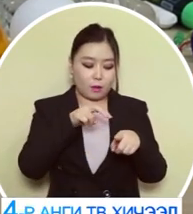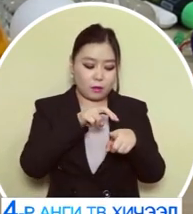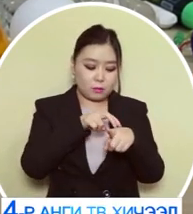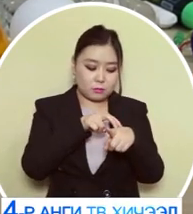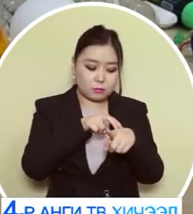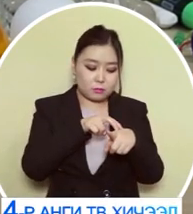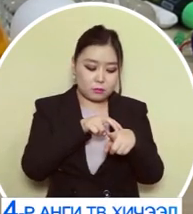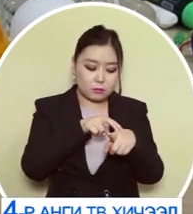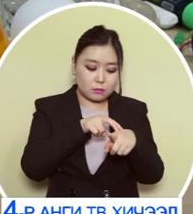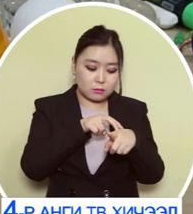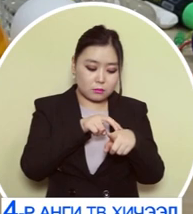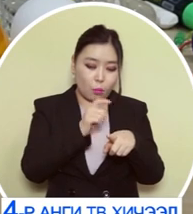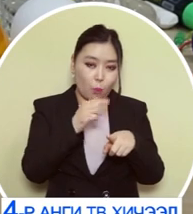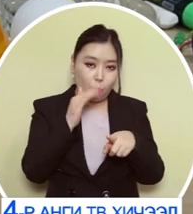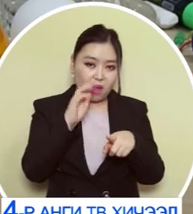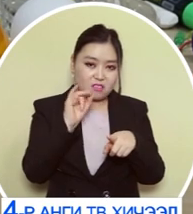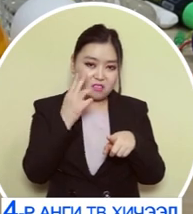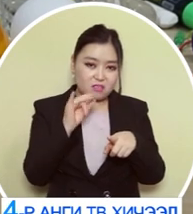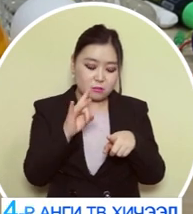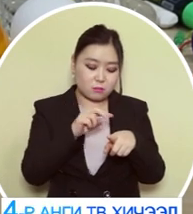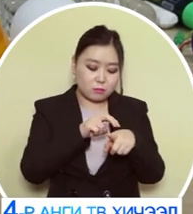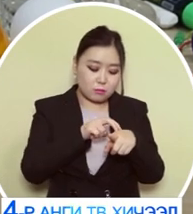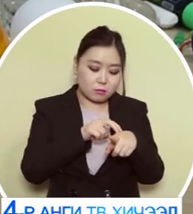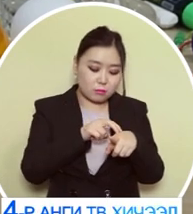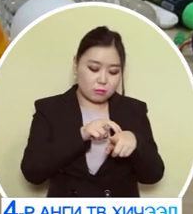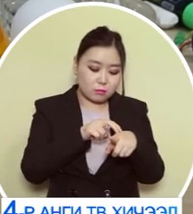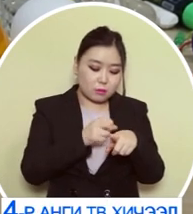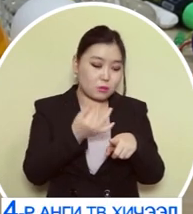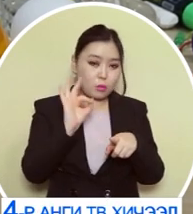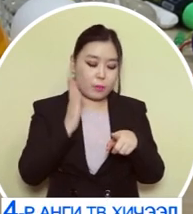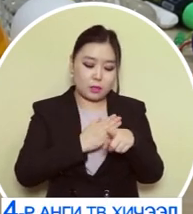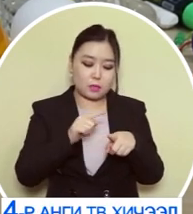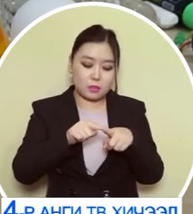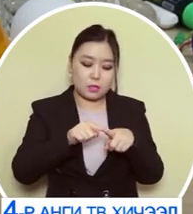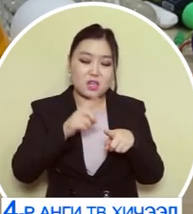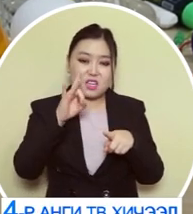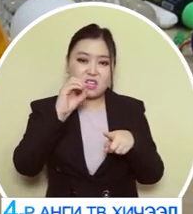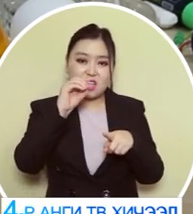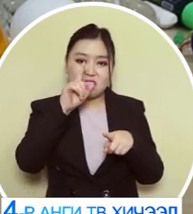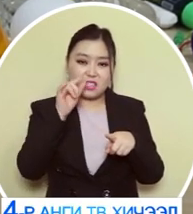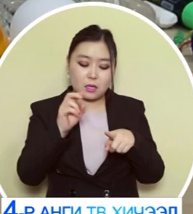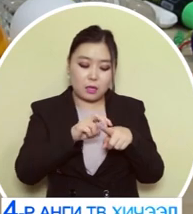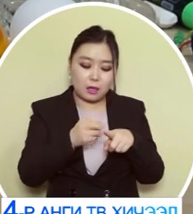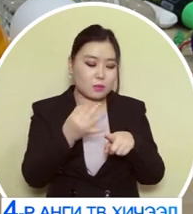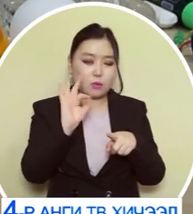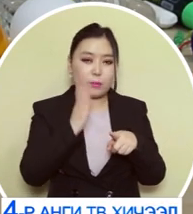Бестің қарындашын тексеріп көрек. Сырты мерзетір жанбады. Резеңкесі жанбай тұр.